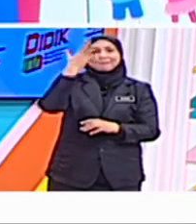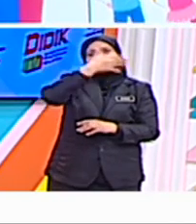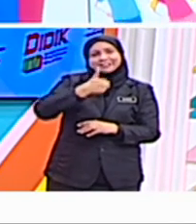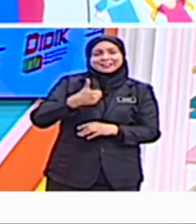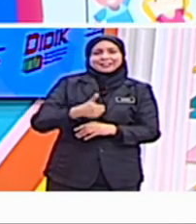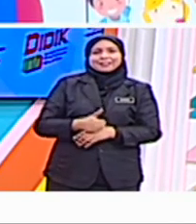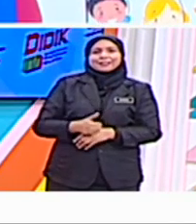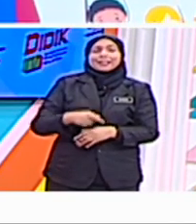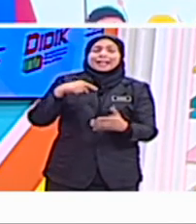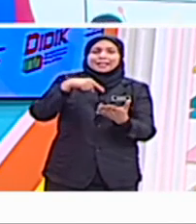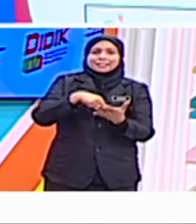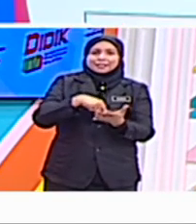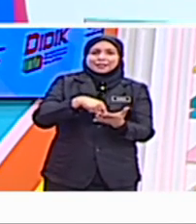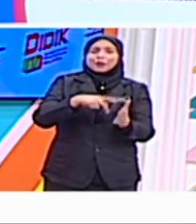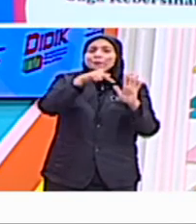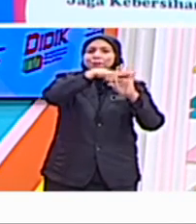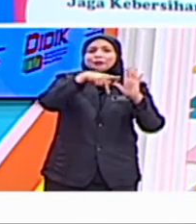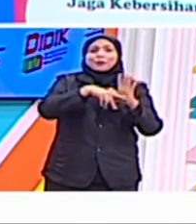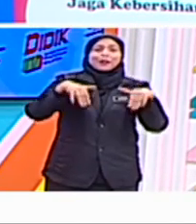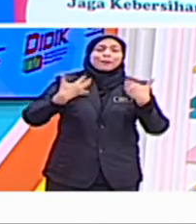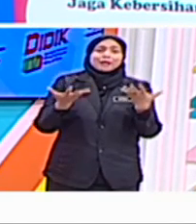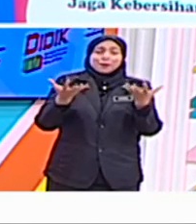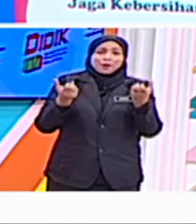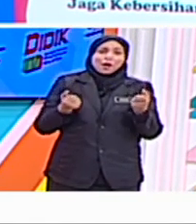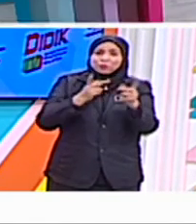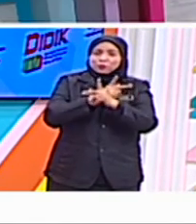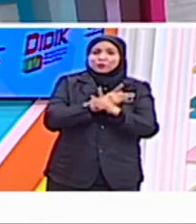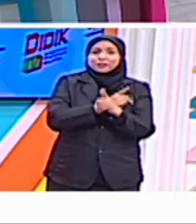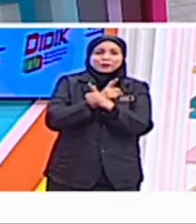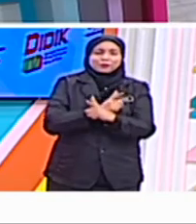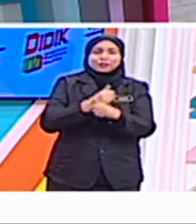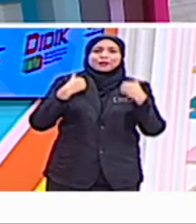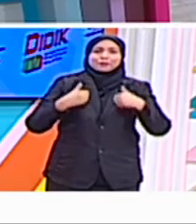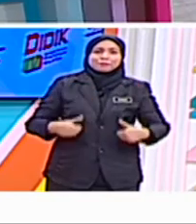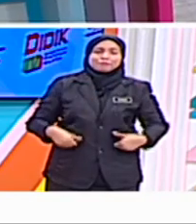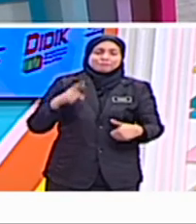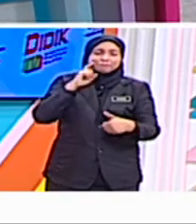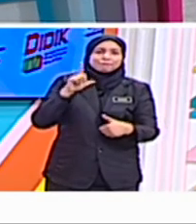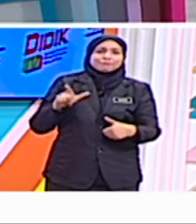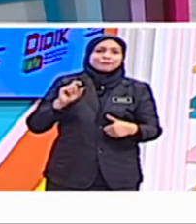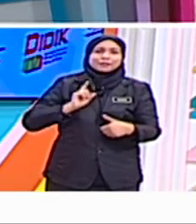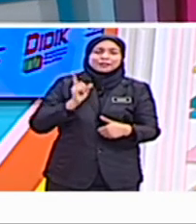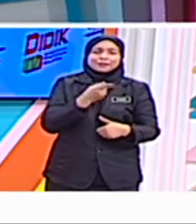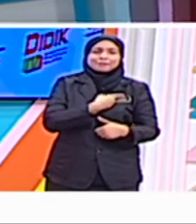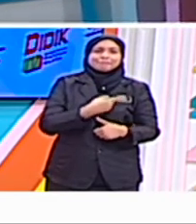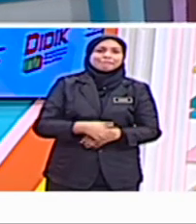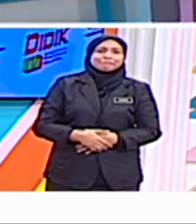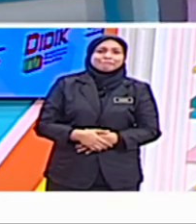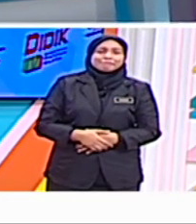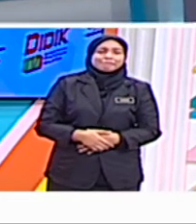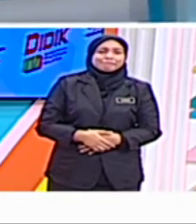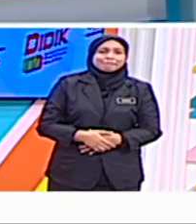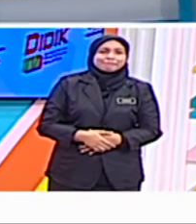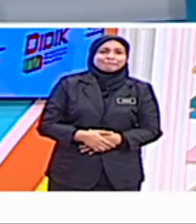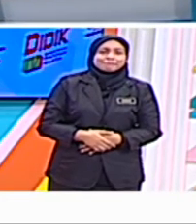okey. Ini ialah peraturan bagaimana menjaga kehormatan, okay, kehormatan diri. Seterusnya kita nak tengok. Saya dekat sini ke? Boleh? Saya dekat